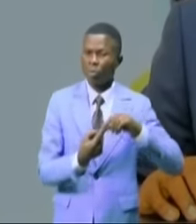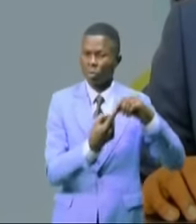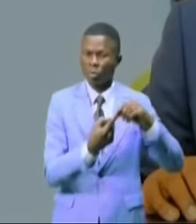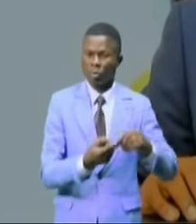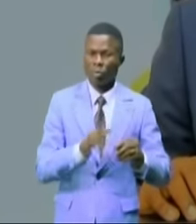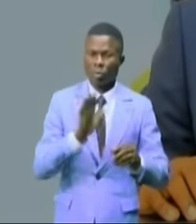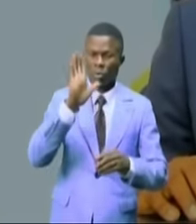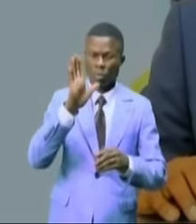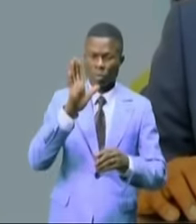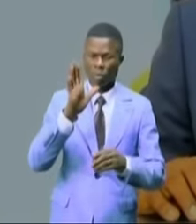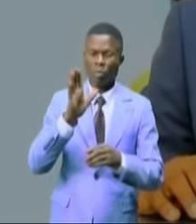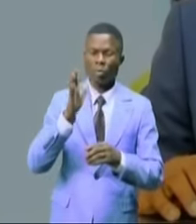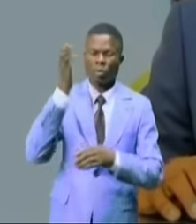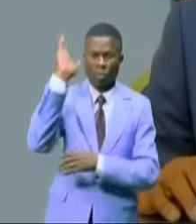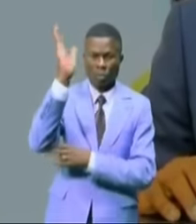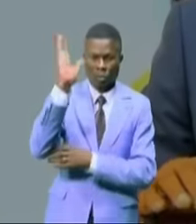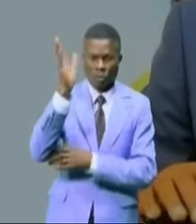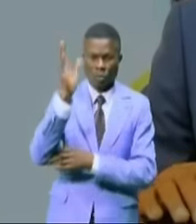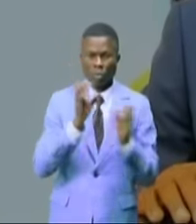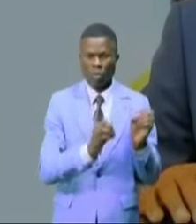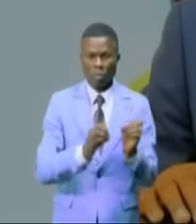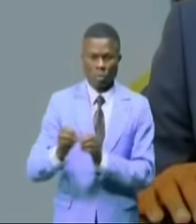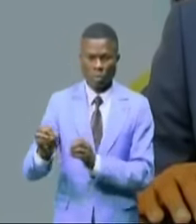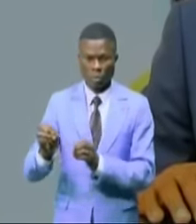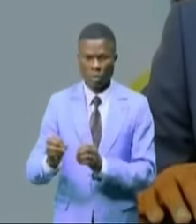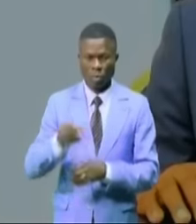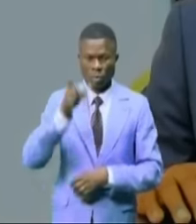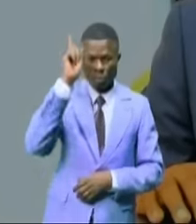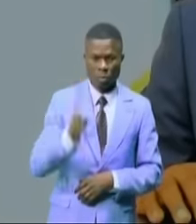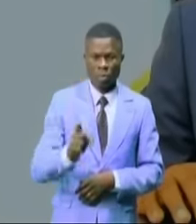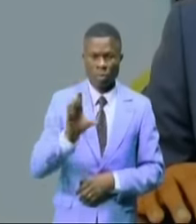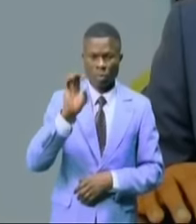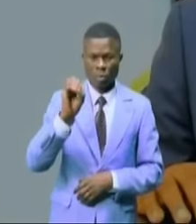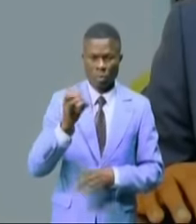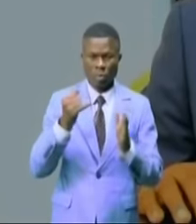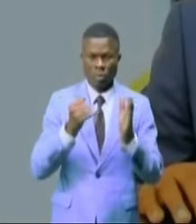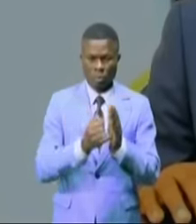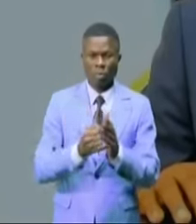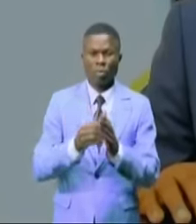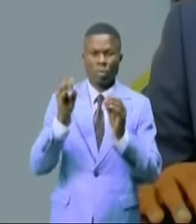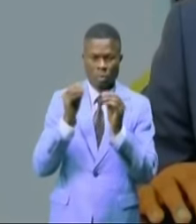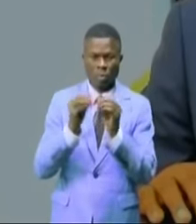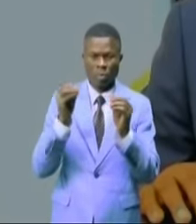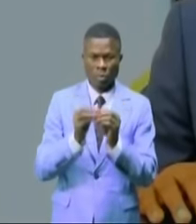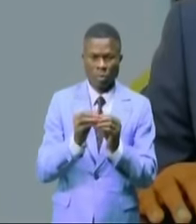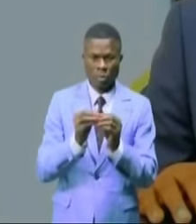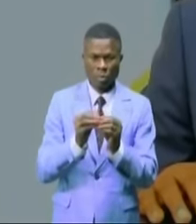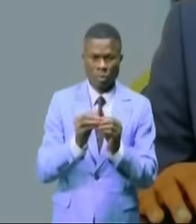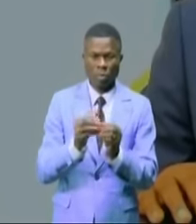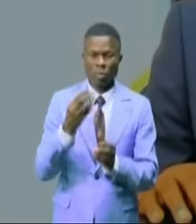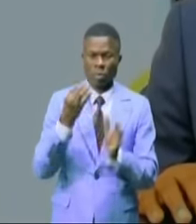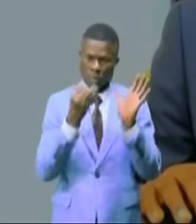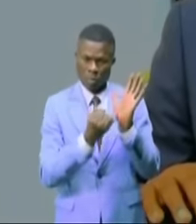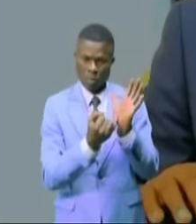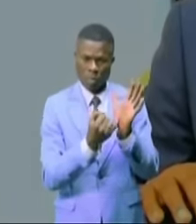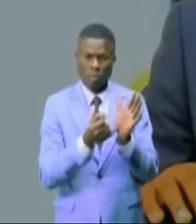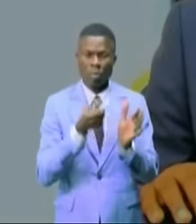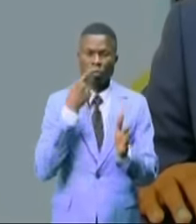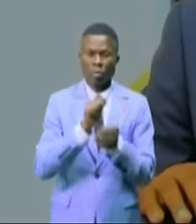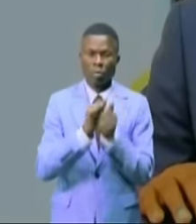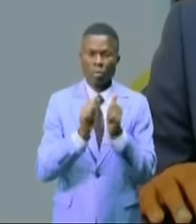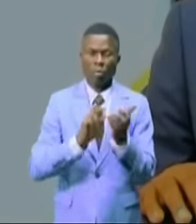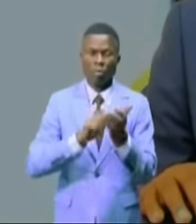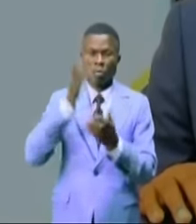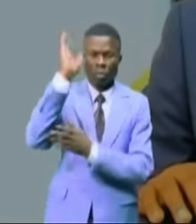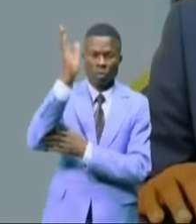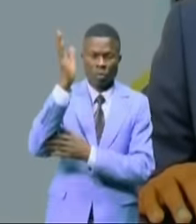7 congrès et organisé plus de 156 séances plénières, dont 6 par visioconférence